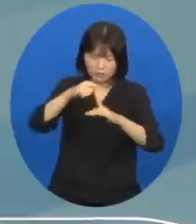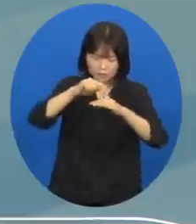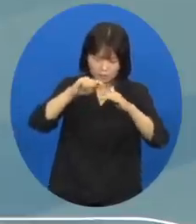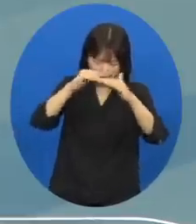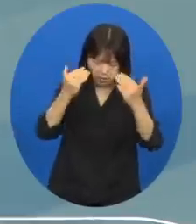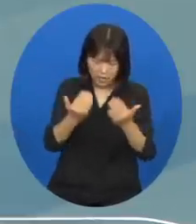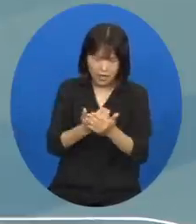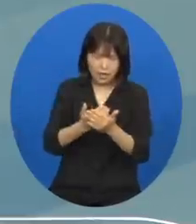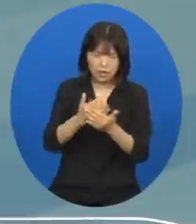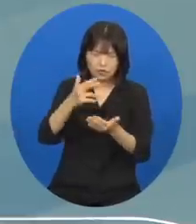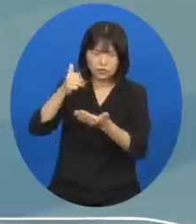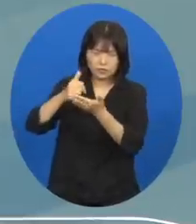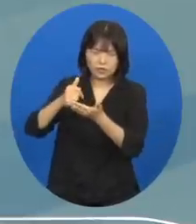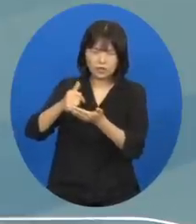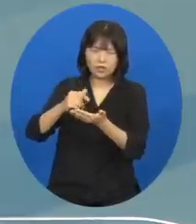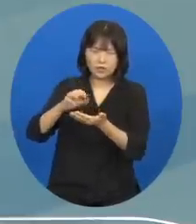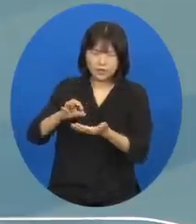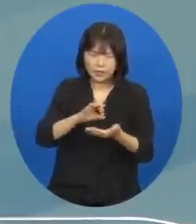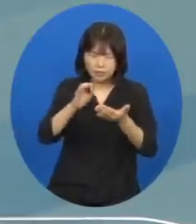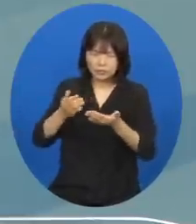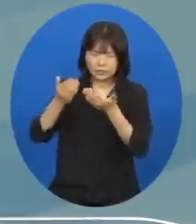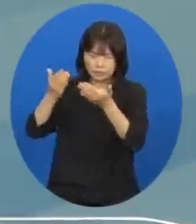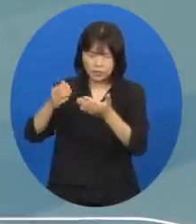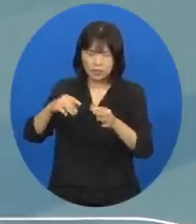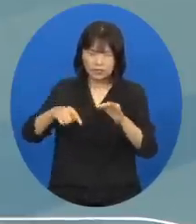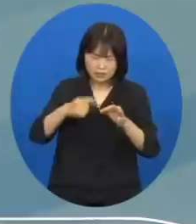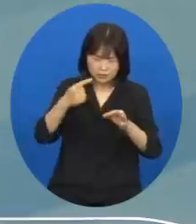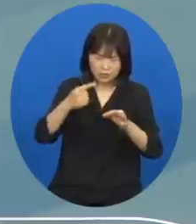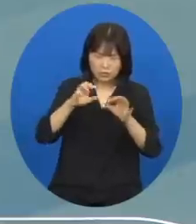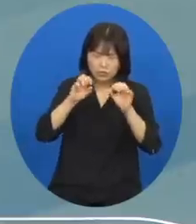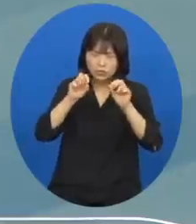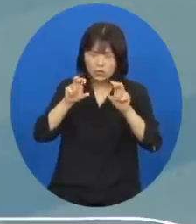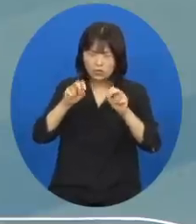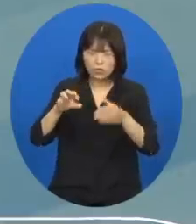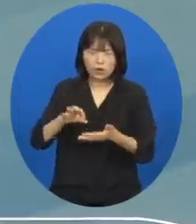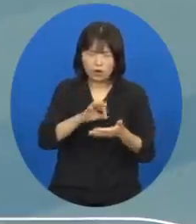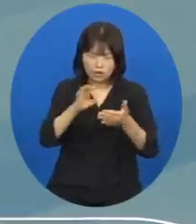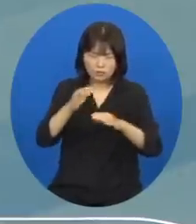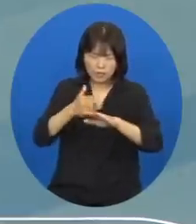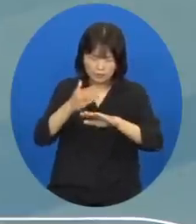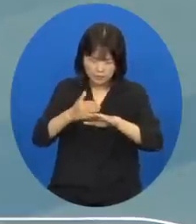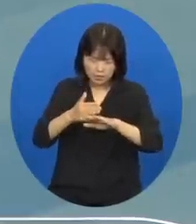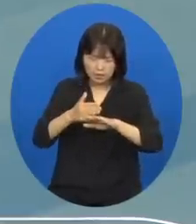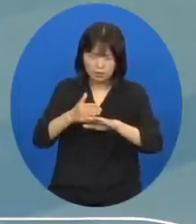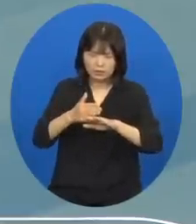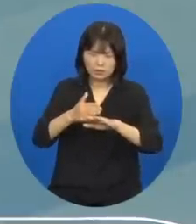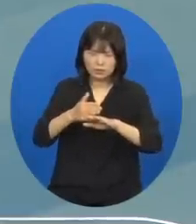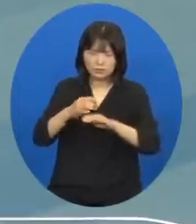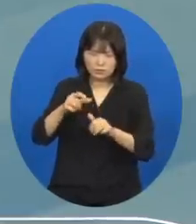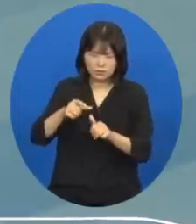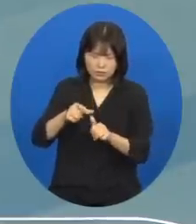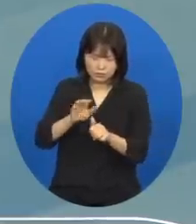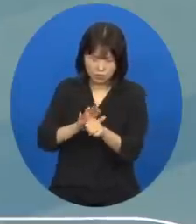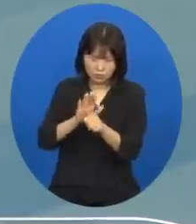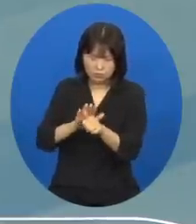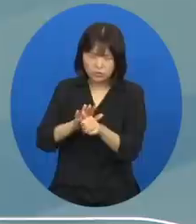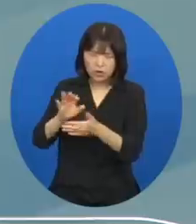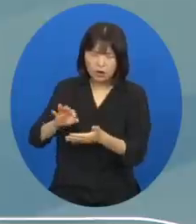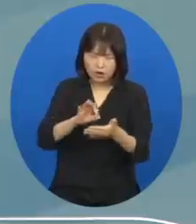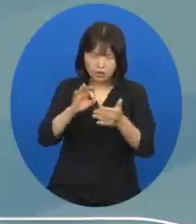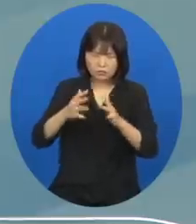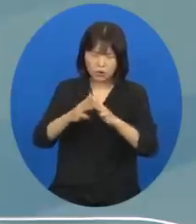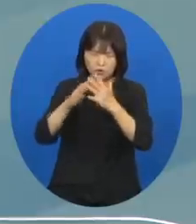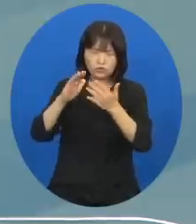예물을 봉헌합니다. 십일조와 선교헌금과 감사헌금, 구제헌금과 건축헌금을